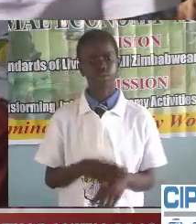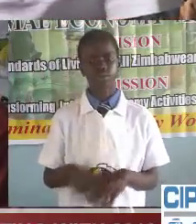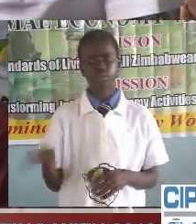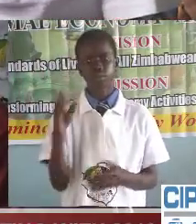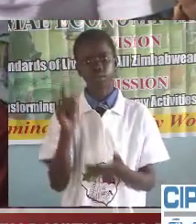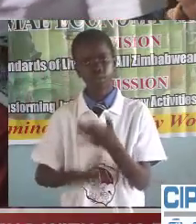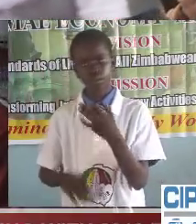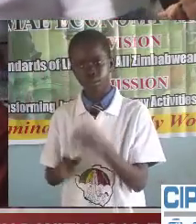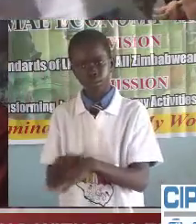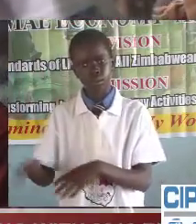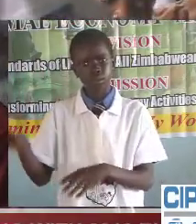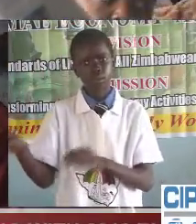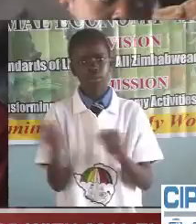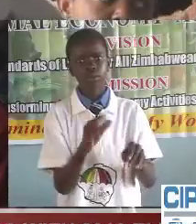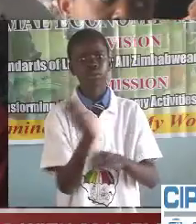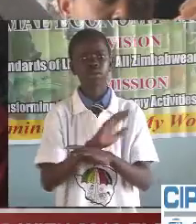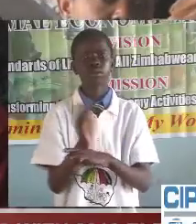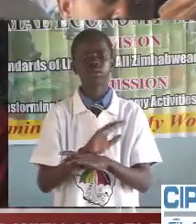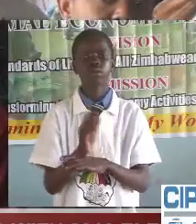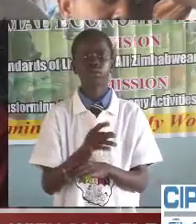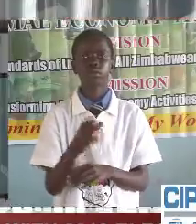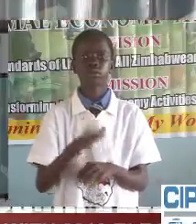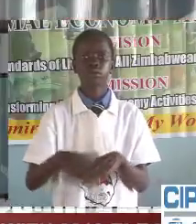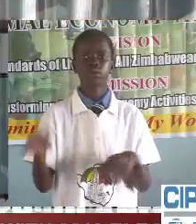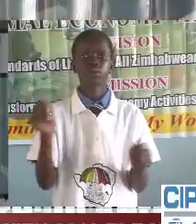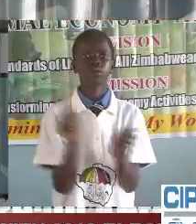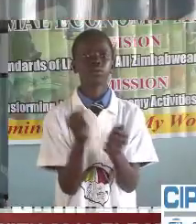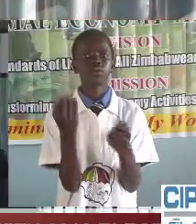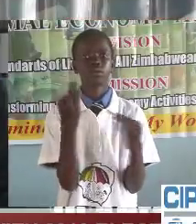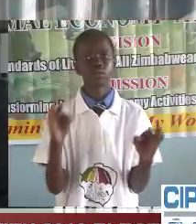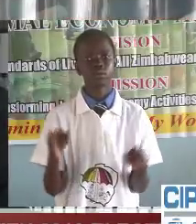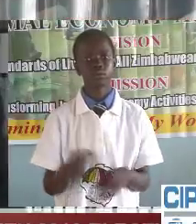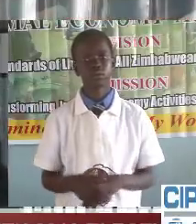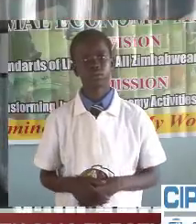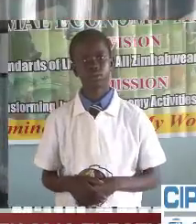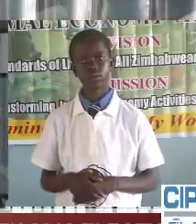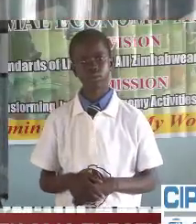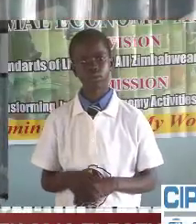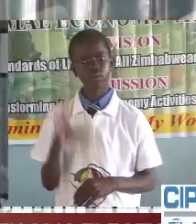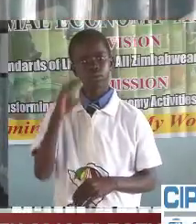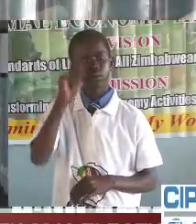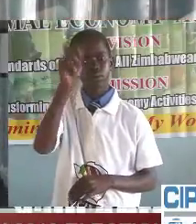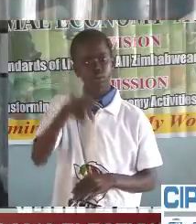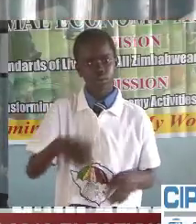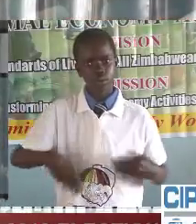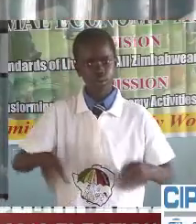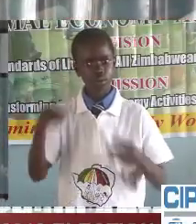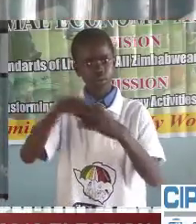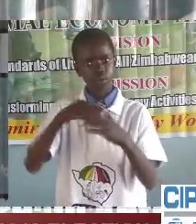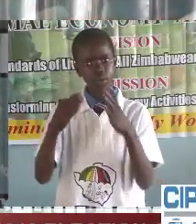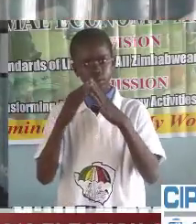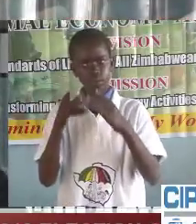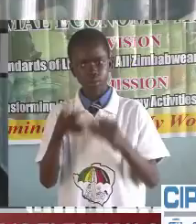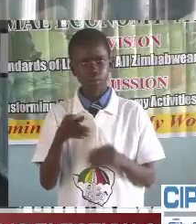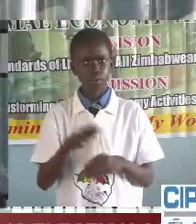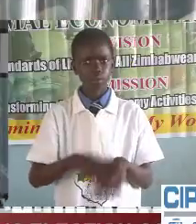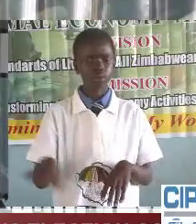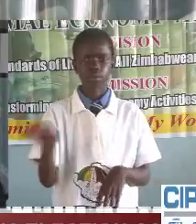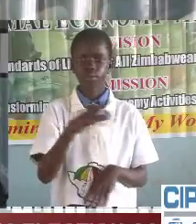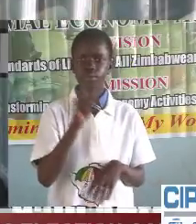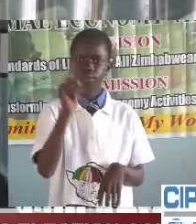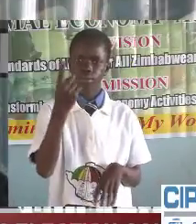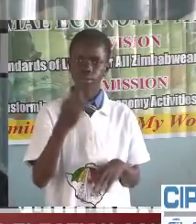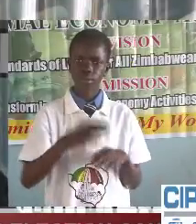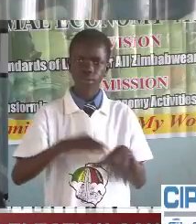residence rokuti vatengese vari free vasingasungwi. Zvakare tapinda mumusha medu tinoona kuti pane mwe